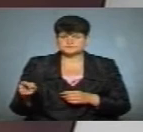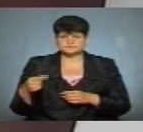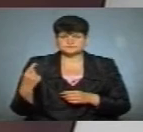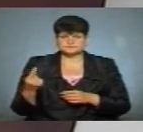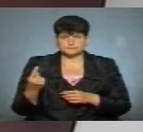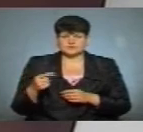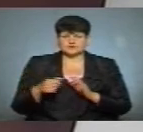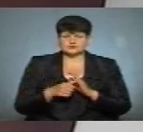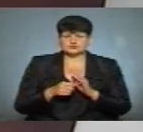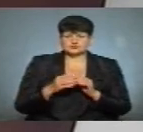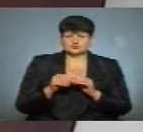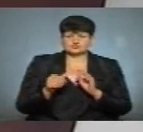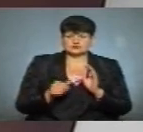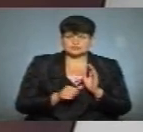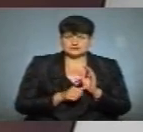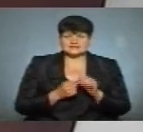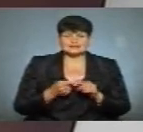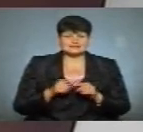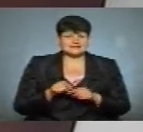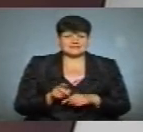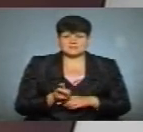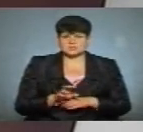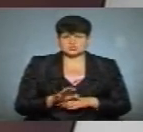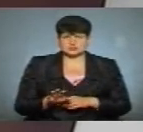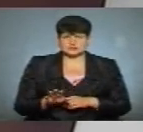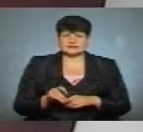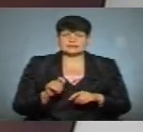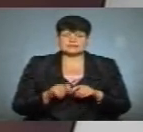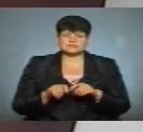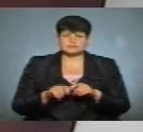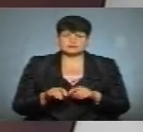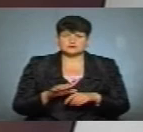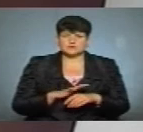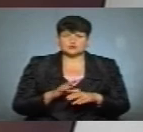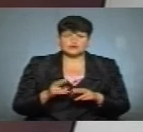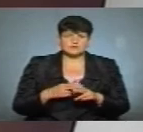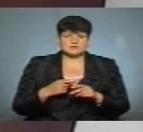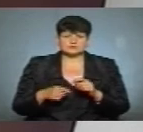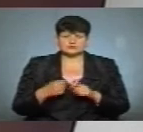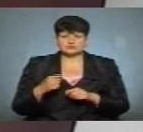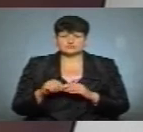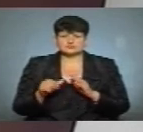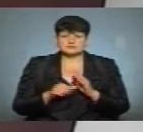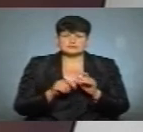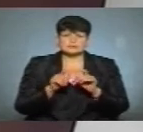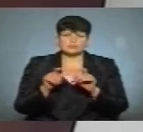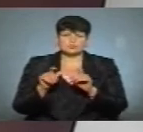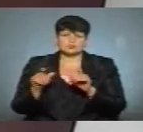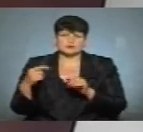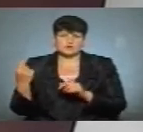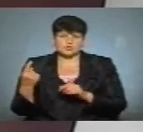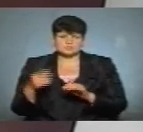Тернопільщини, 614 осіб на цей іспит не прийшли. Тестування відбулося без порушень у 16 пунктах області,